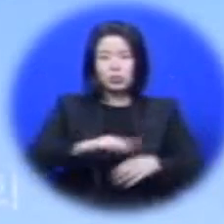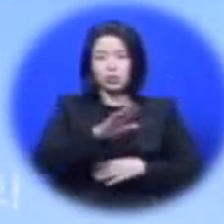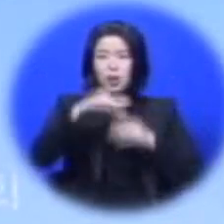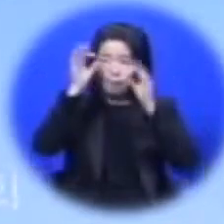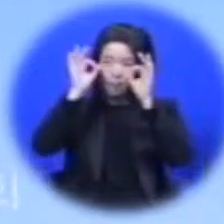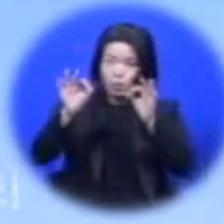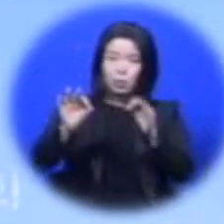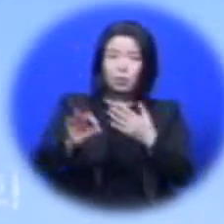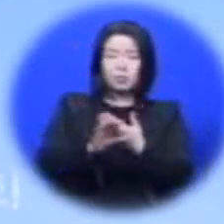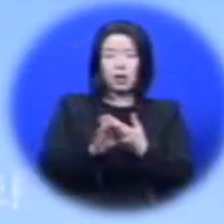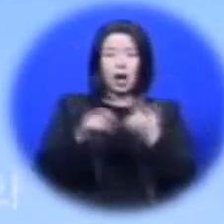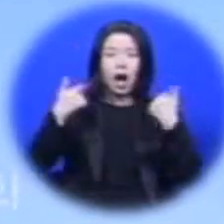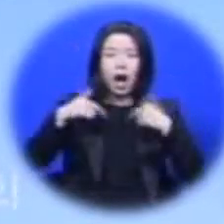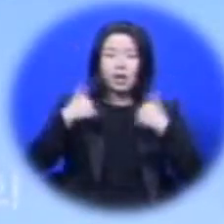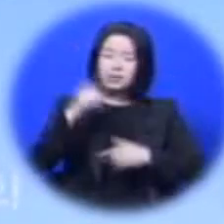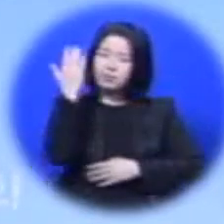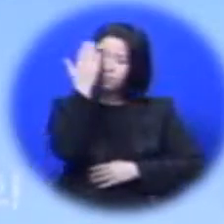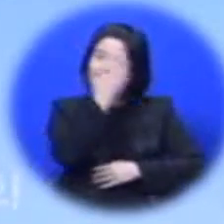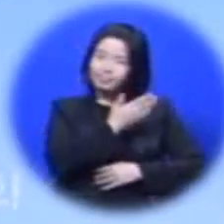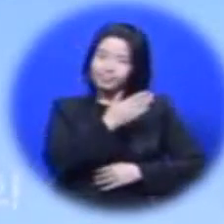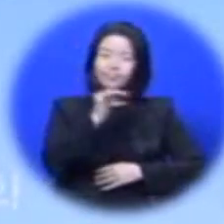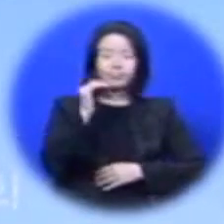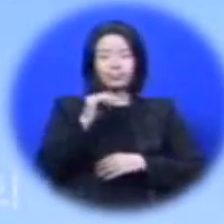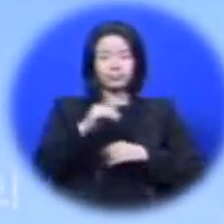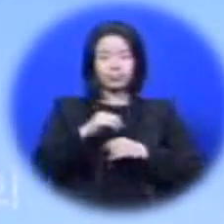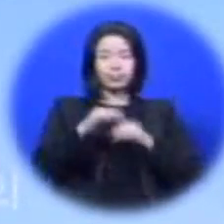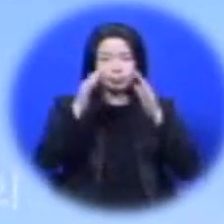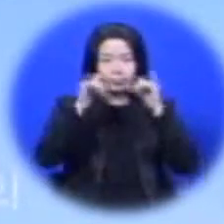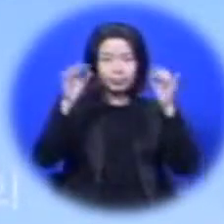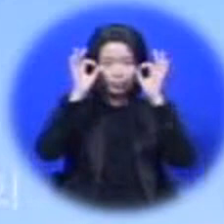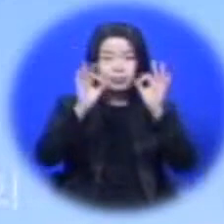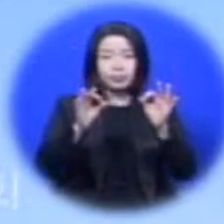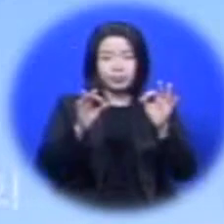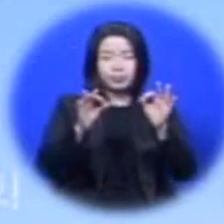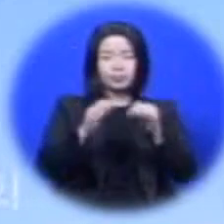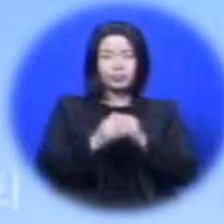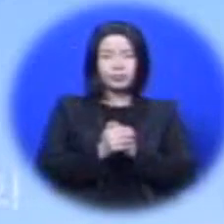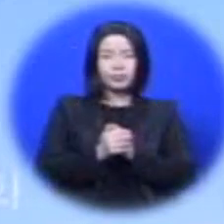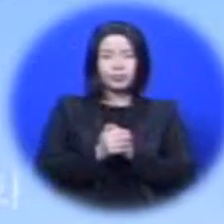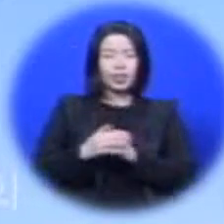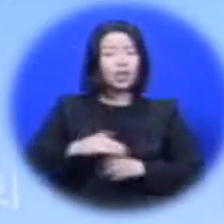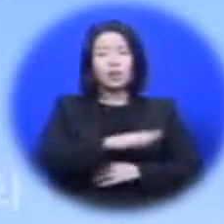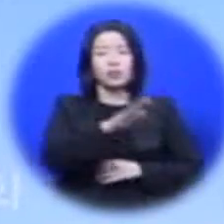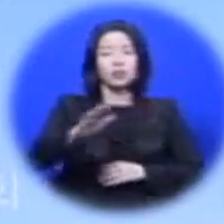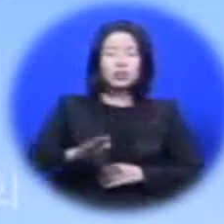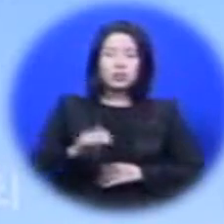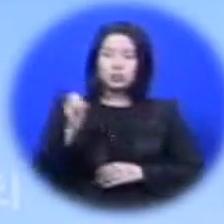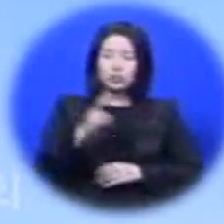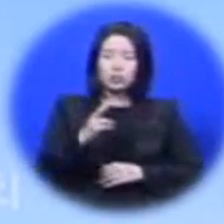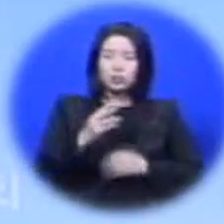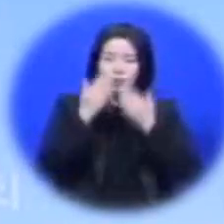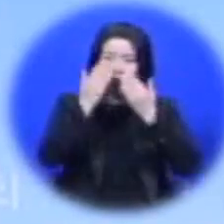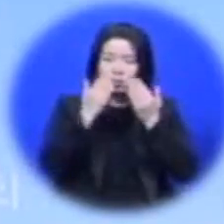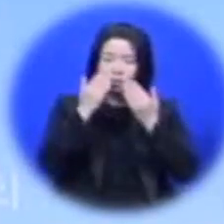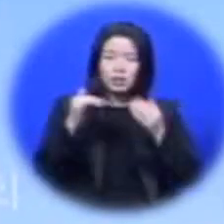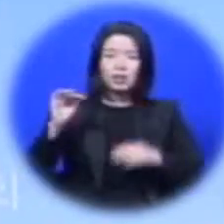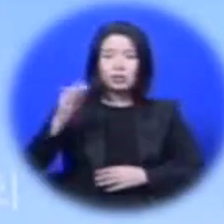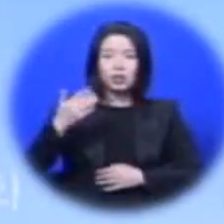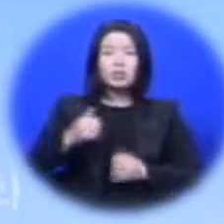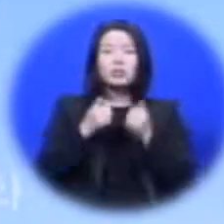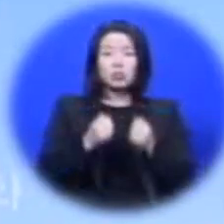보면 늘 정결하고 깨끗한 사람으로 이렇게 보이죠. 우리는 또 씻어야 될